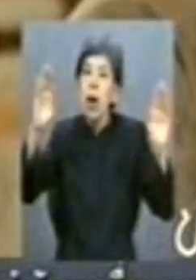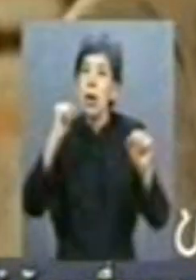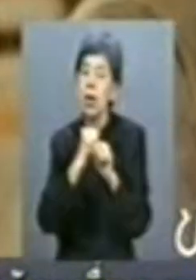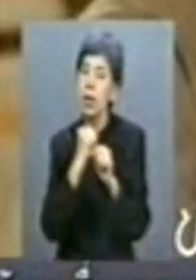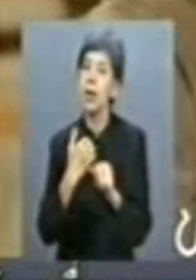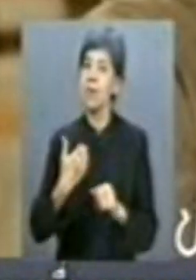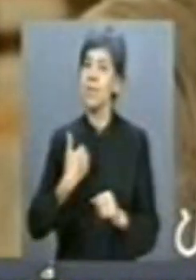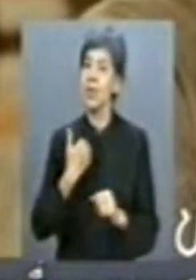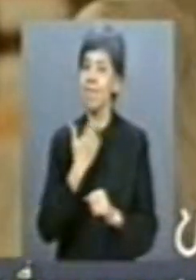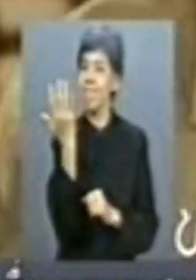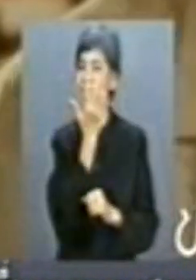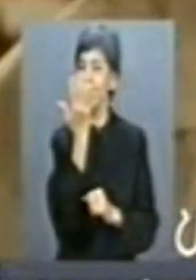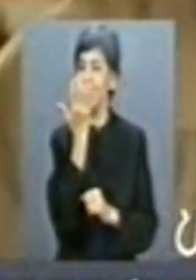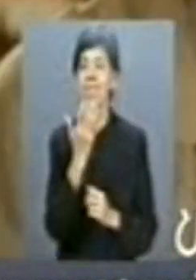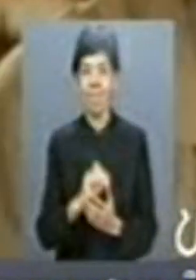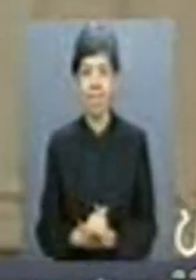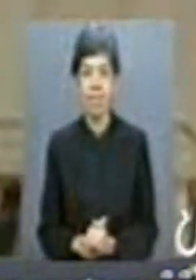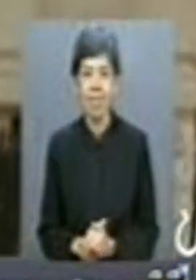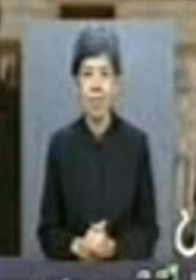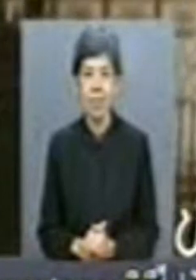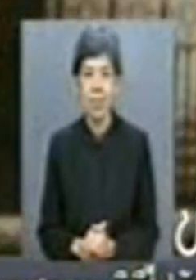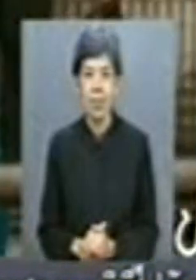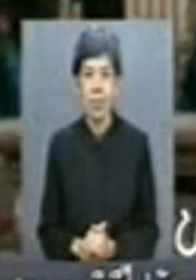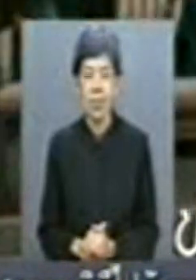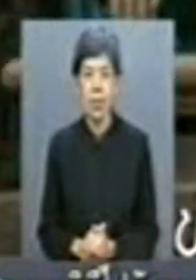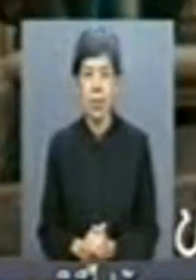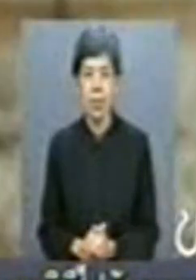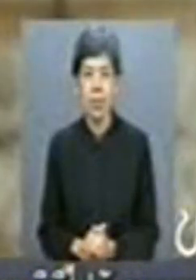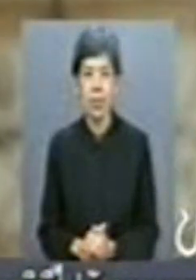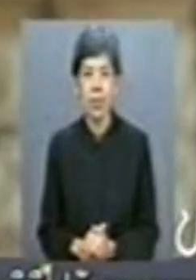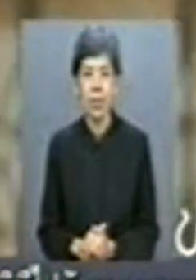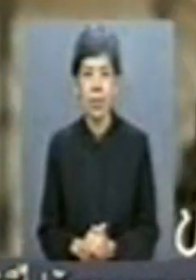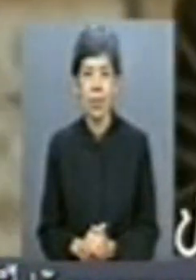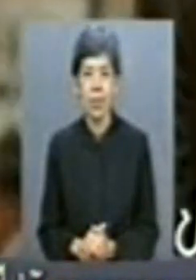Eat Pray Love Why should you put it?